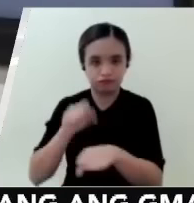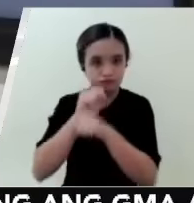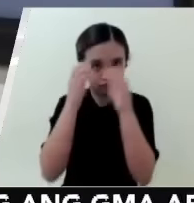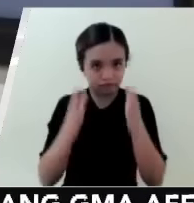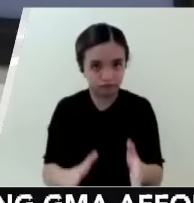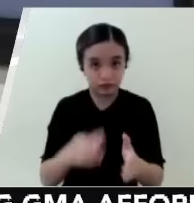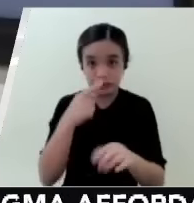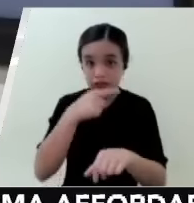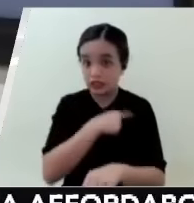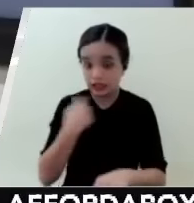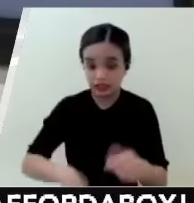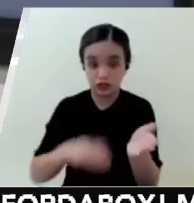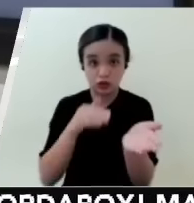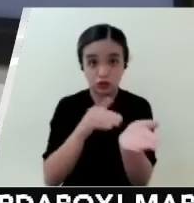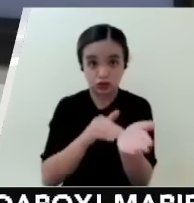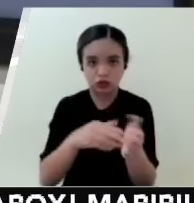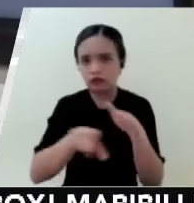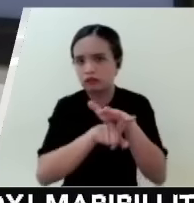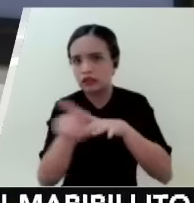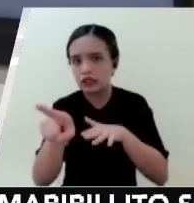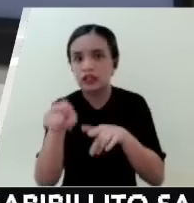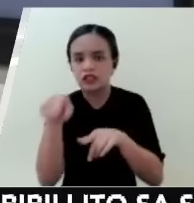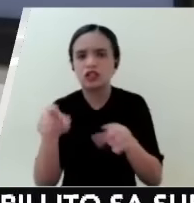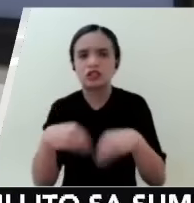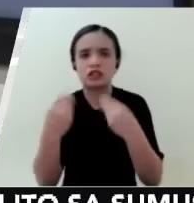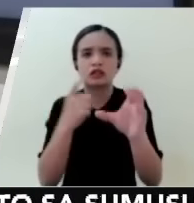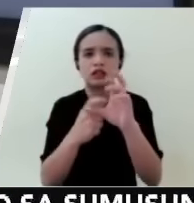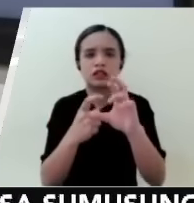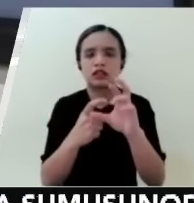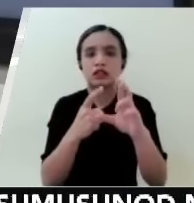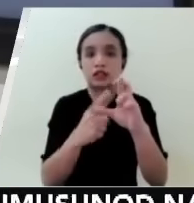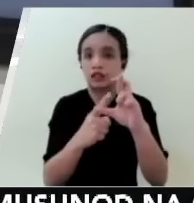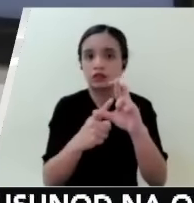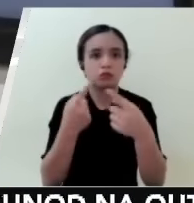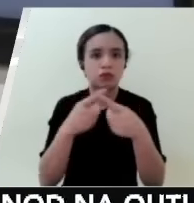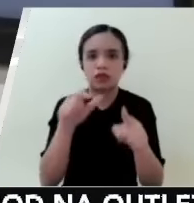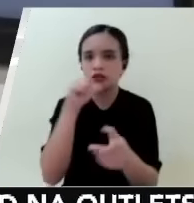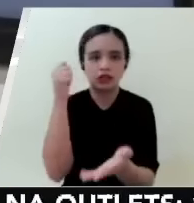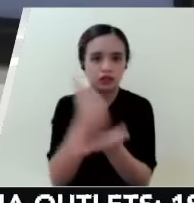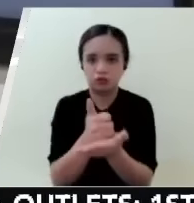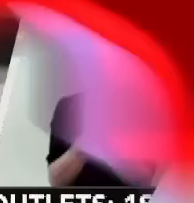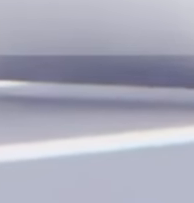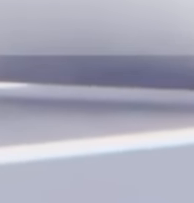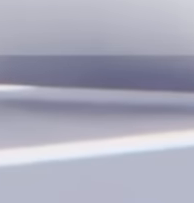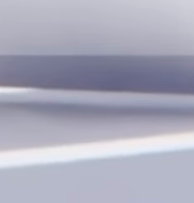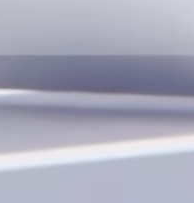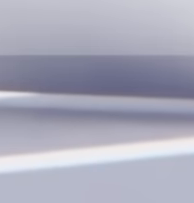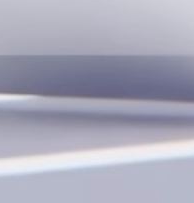na nagre-reseta umano ng hindi aprobadong mga Chinese medicine. Nakatutok si Jonathan Andan.